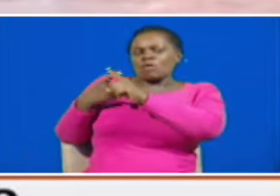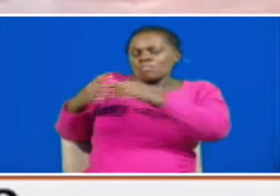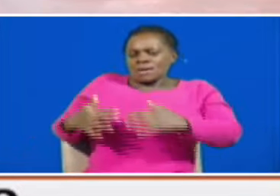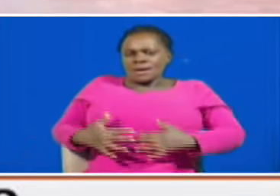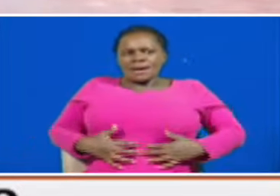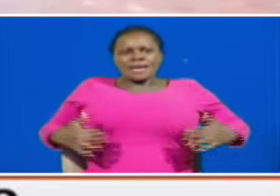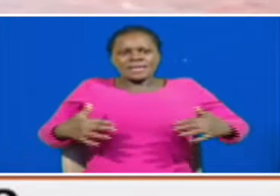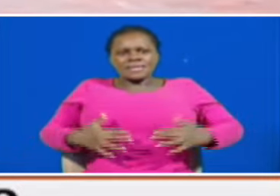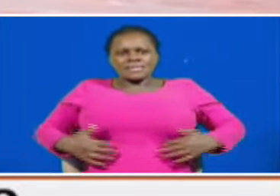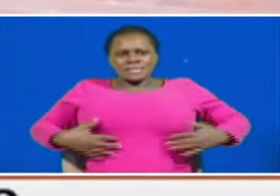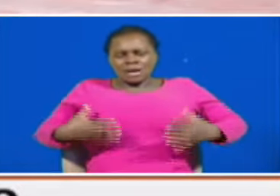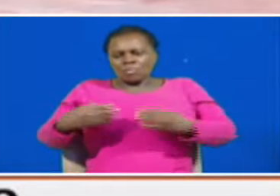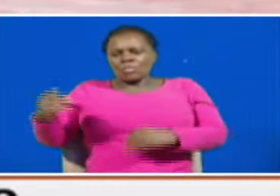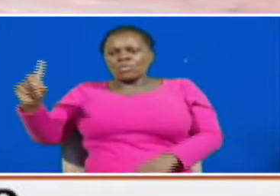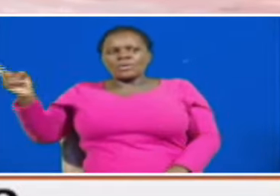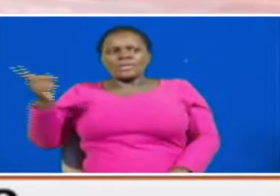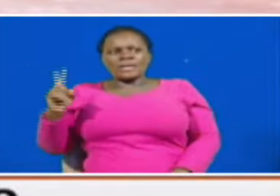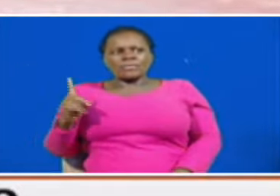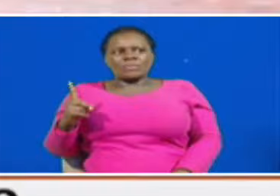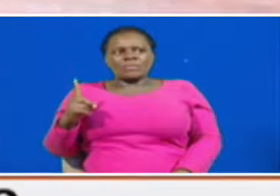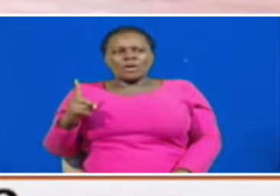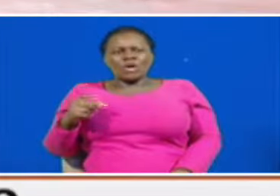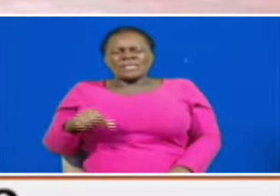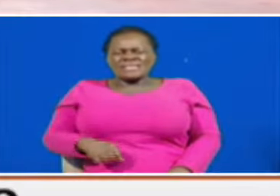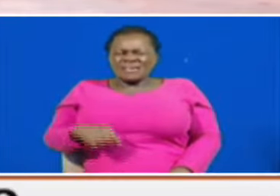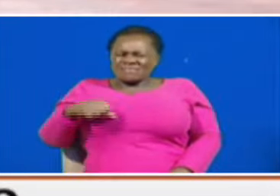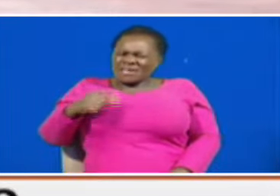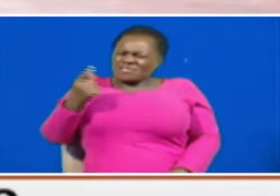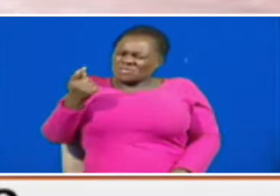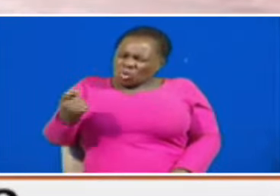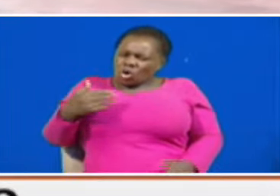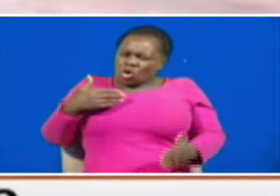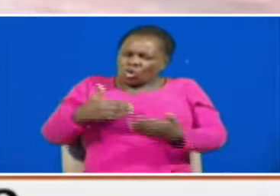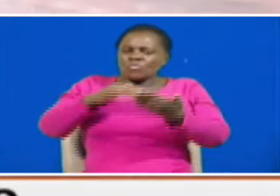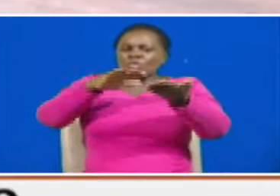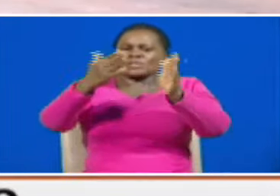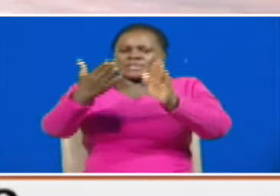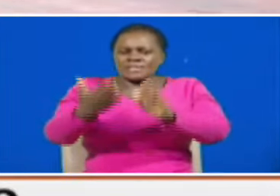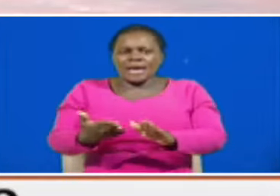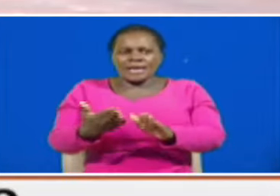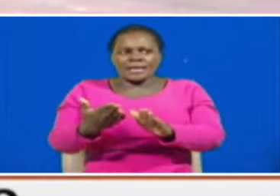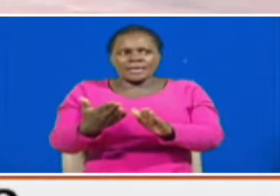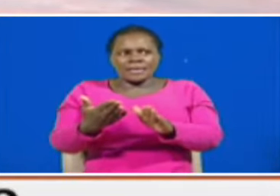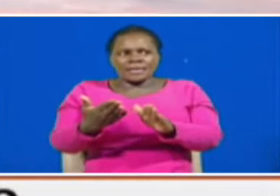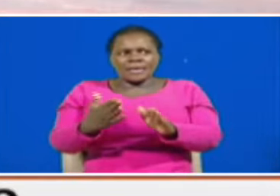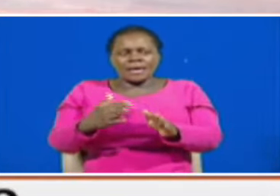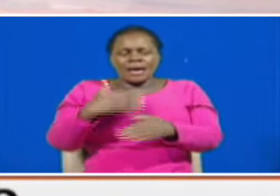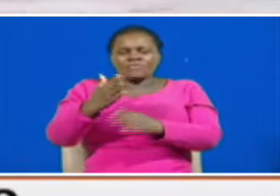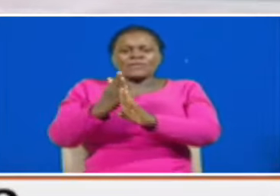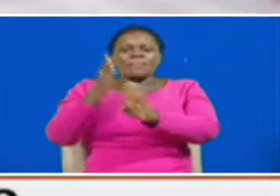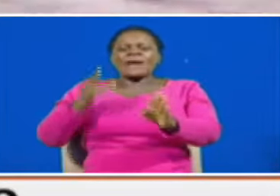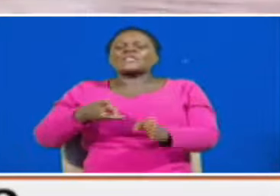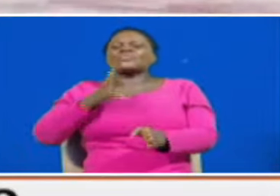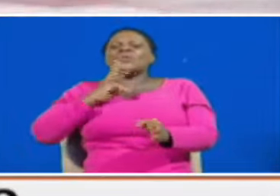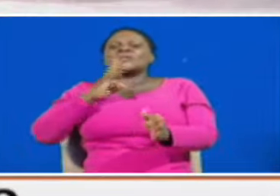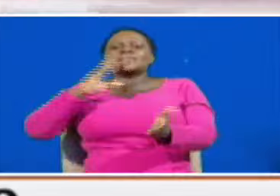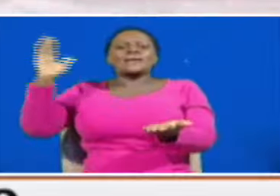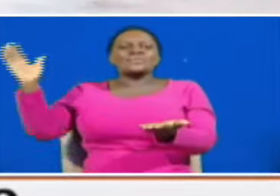Garissa kuelekea Nairobi waliponea kifo kwa tundu la sindano baada ya basi lao kusombwa na maji.